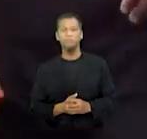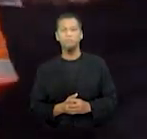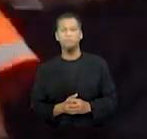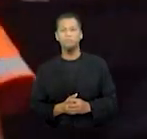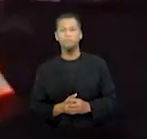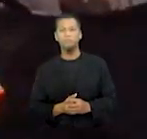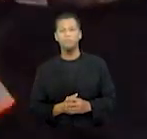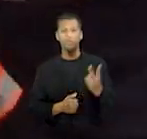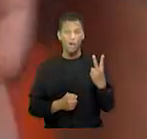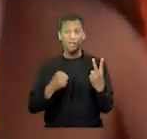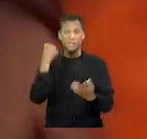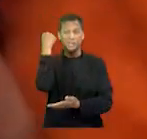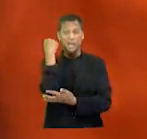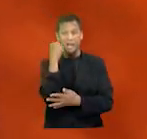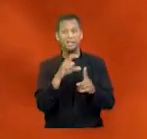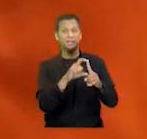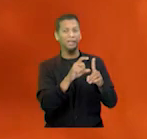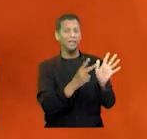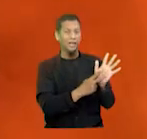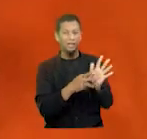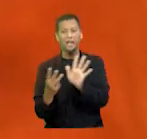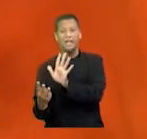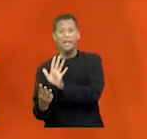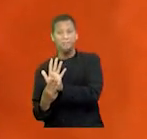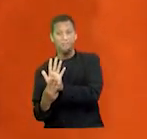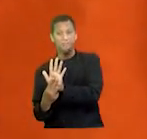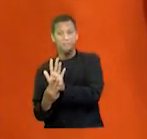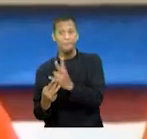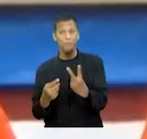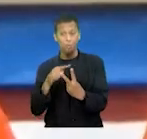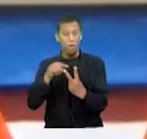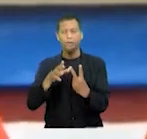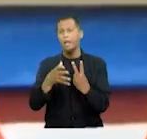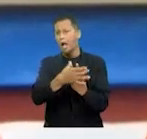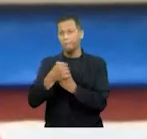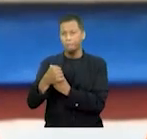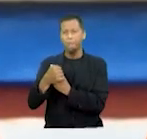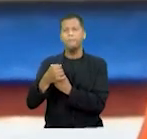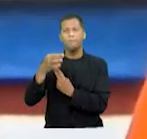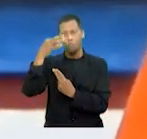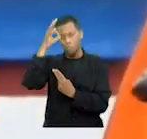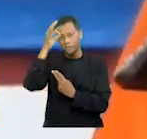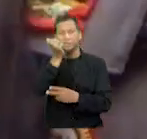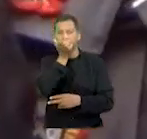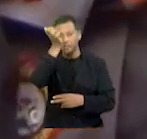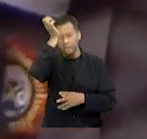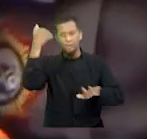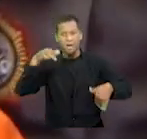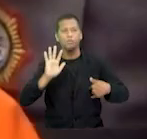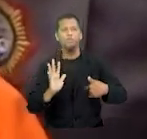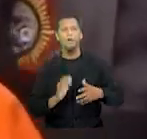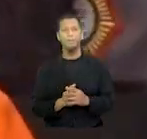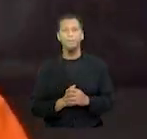Dua tersangka DNM dan kekasihnya YPMP kini telah ditahan di Mapolresta Denpasar, Bali.